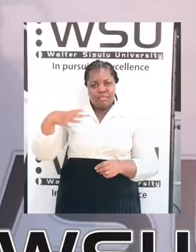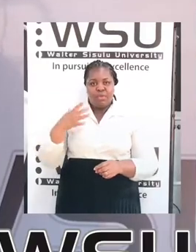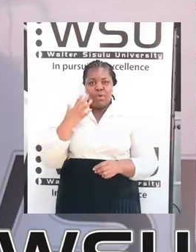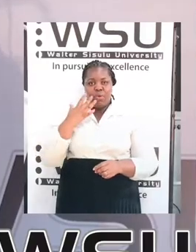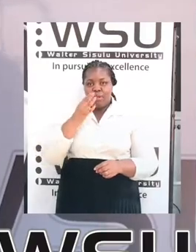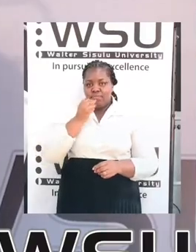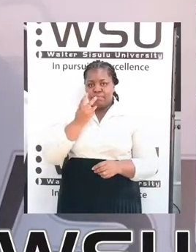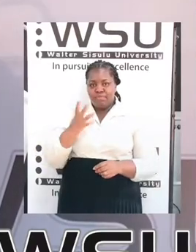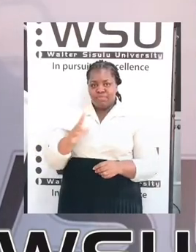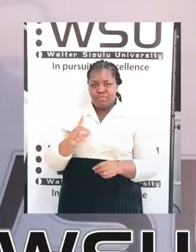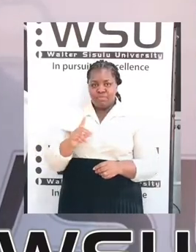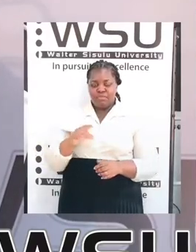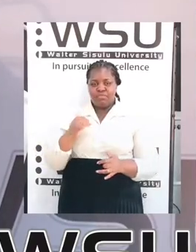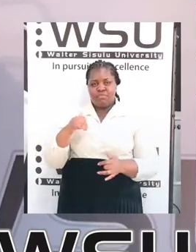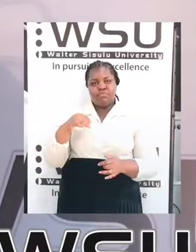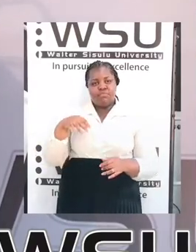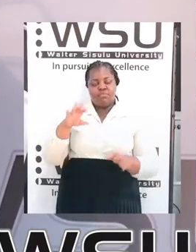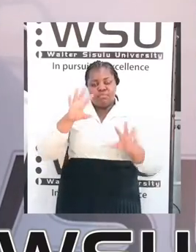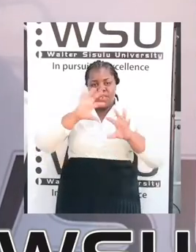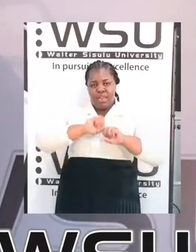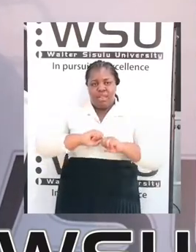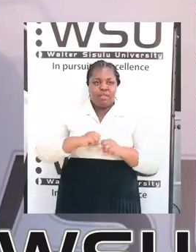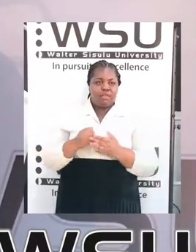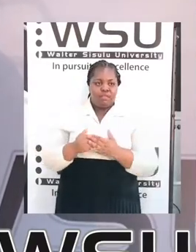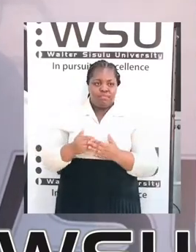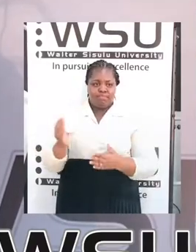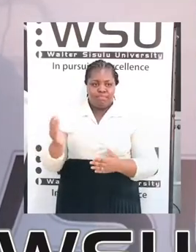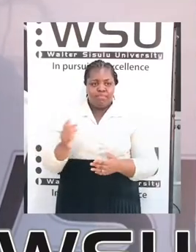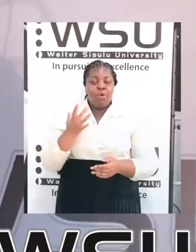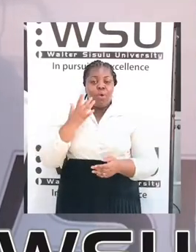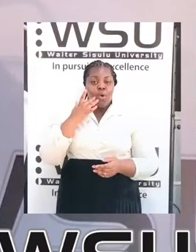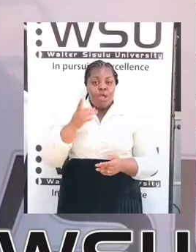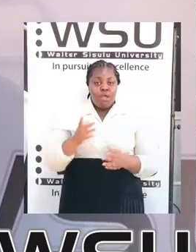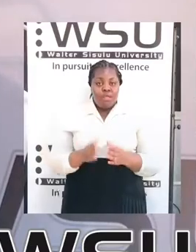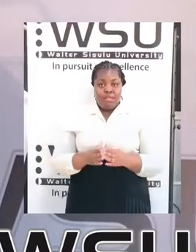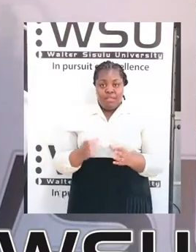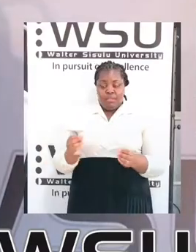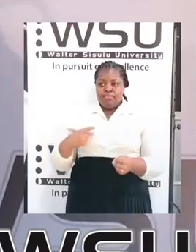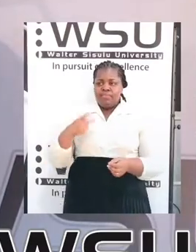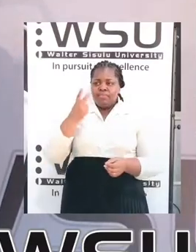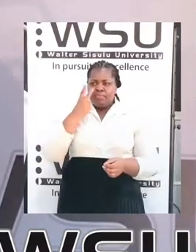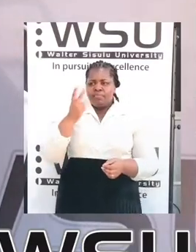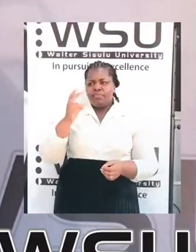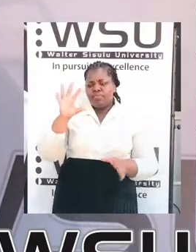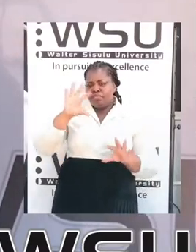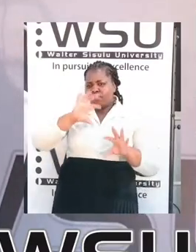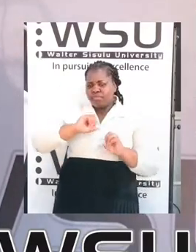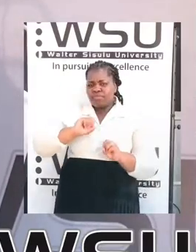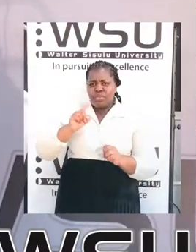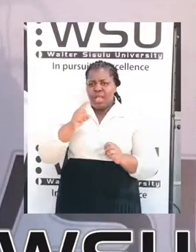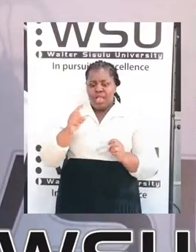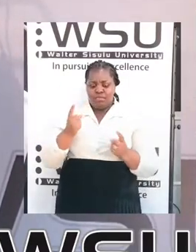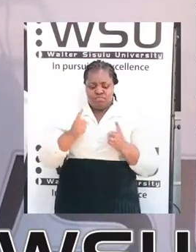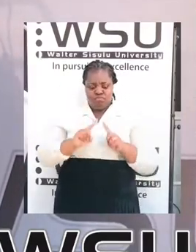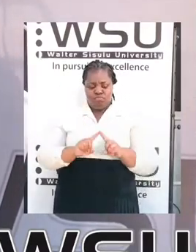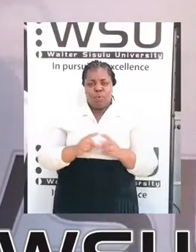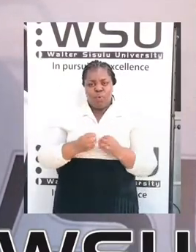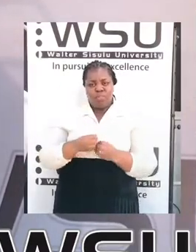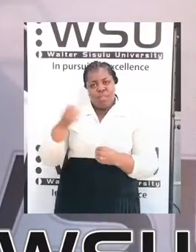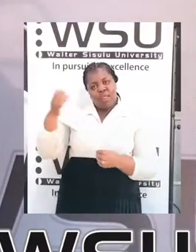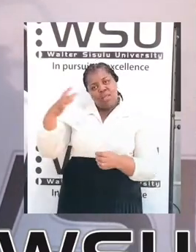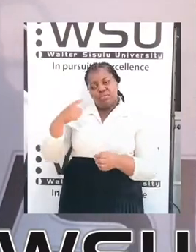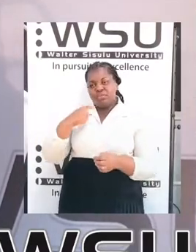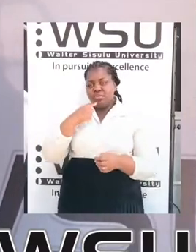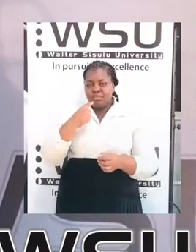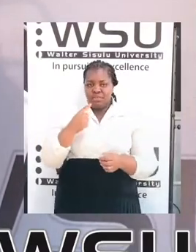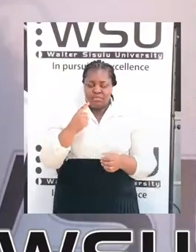akutsho bafuduka ubumnyama. Wathi akugqiba wabona uba ubumnyama abungehlali nokukhanya. Wathi